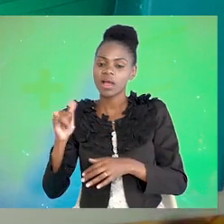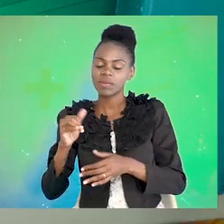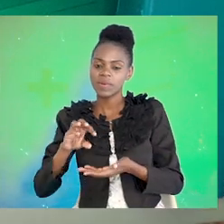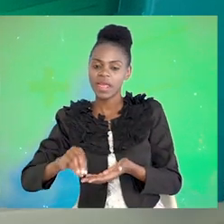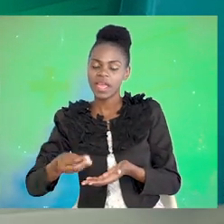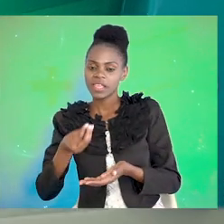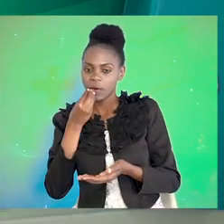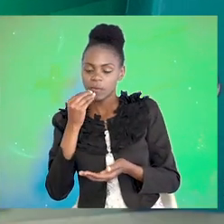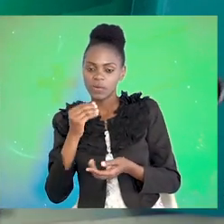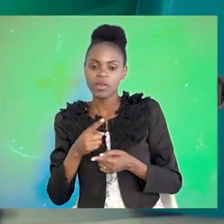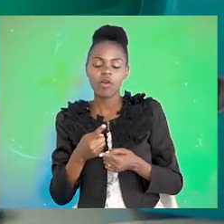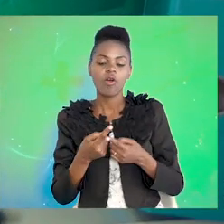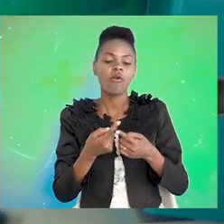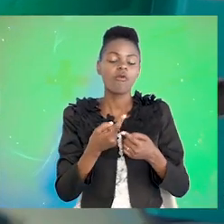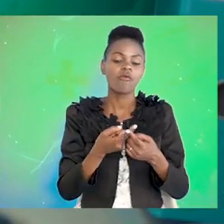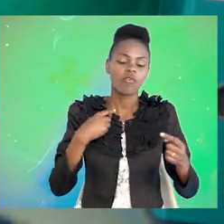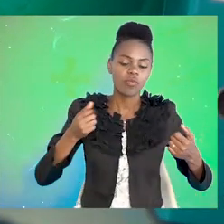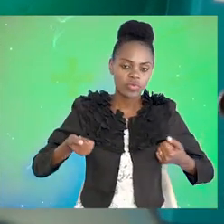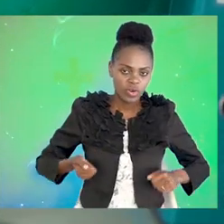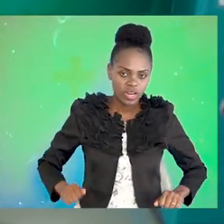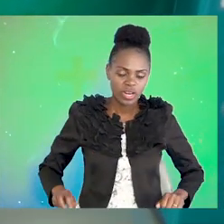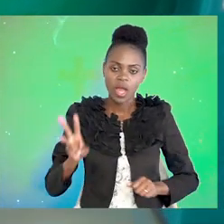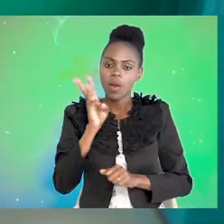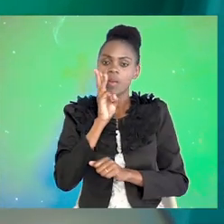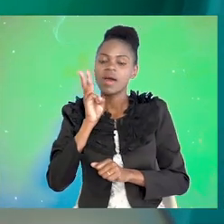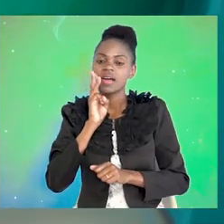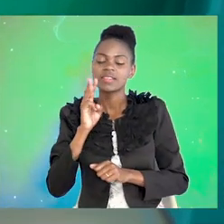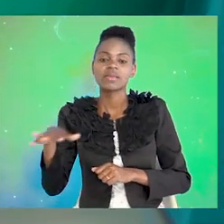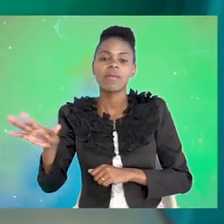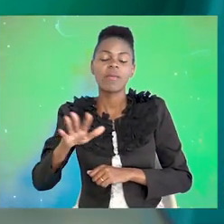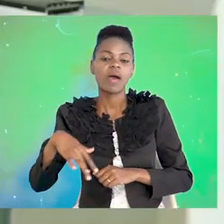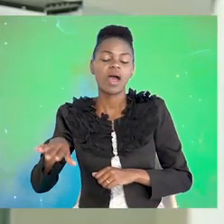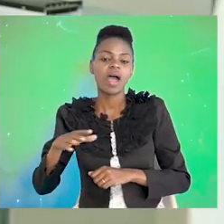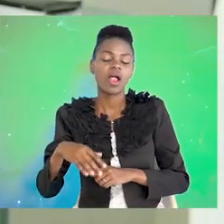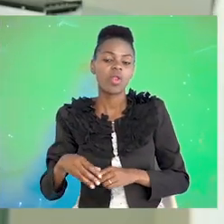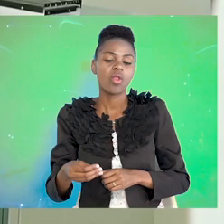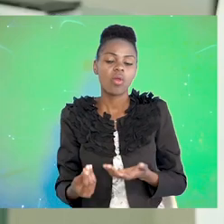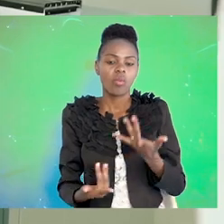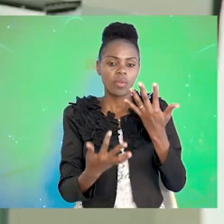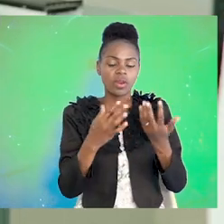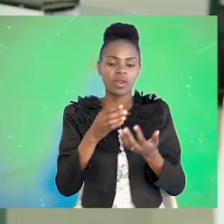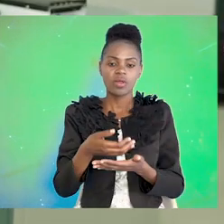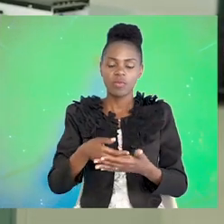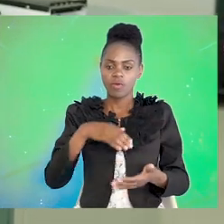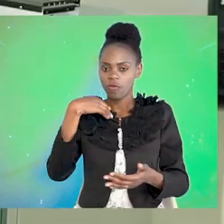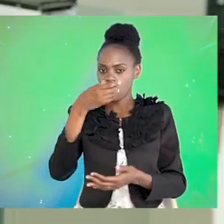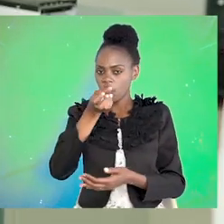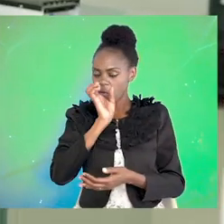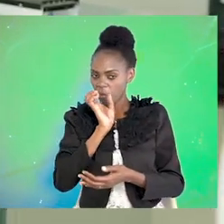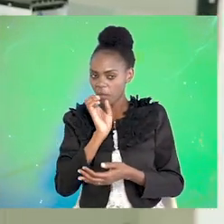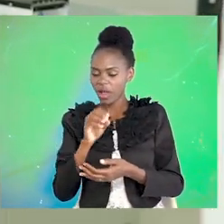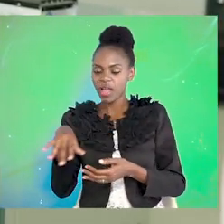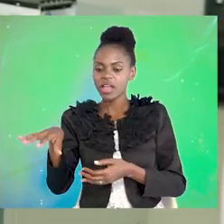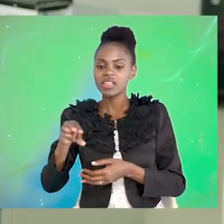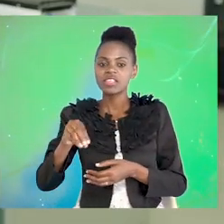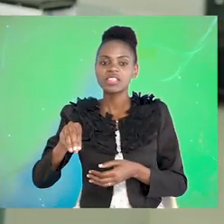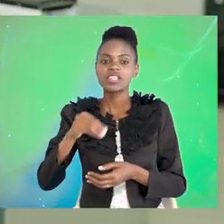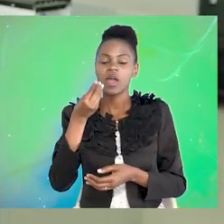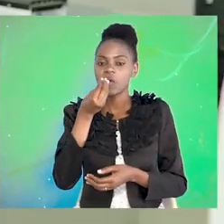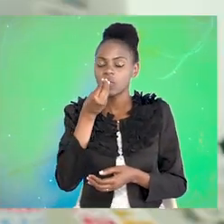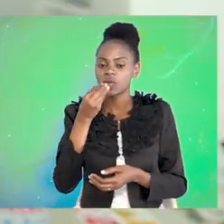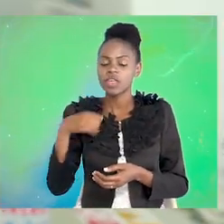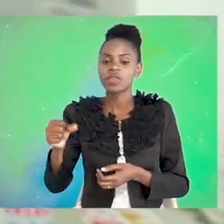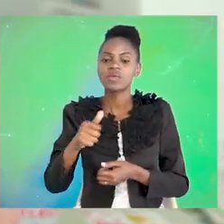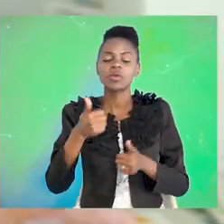tikachoka kodzithandiza, onse madzi ochokera malo okayikitsa tiphitse tisanamwe, chakudya chidzipsa bwino, osati